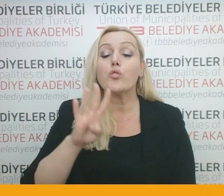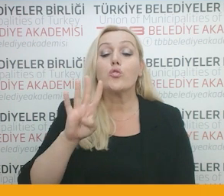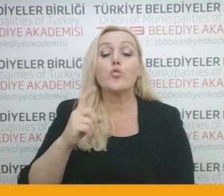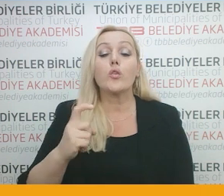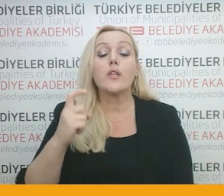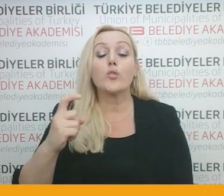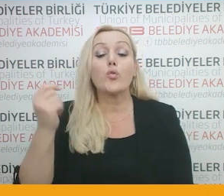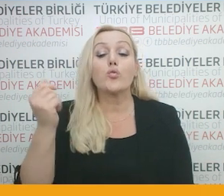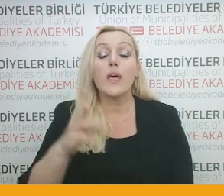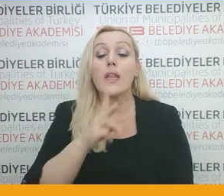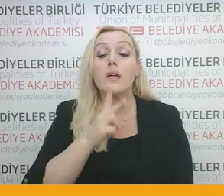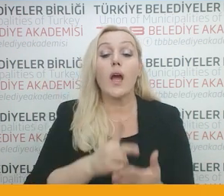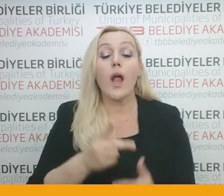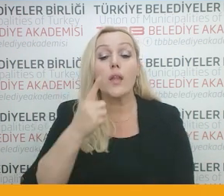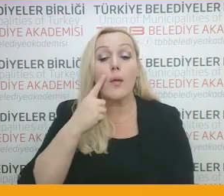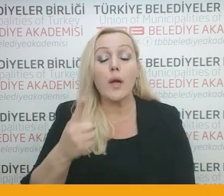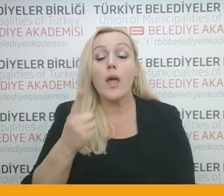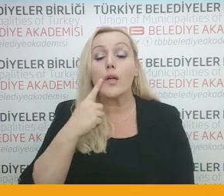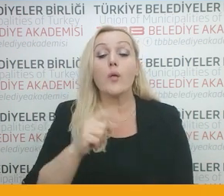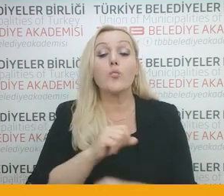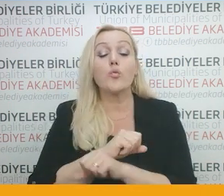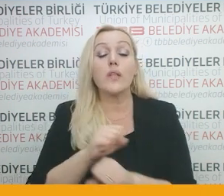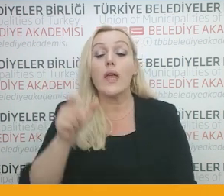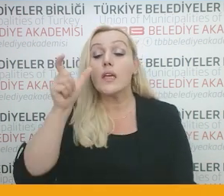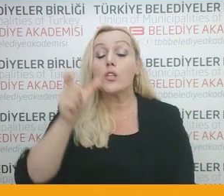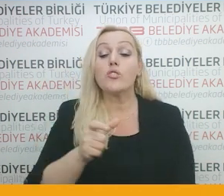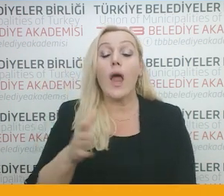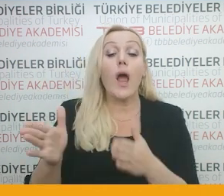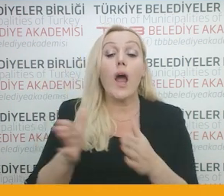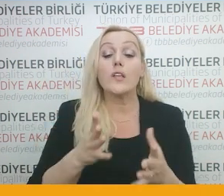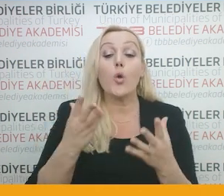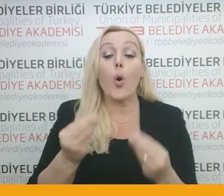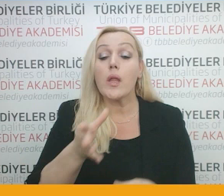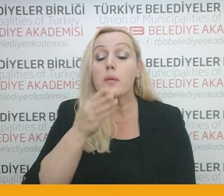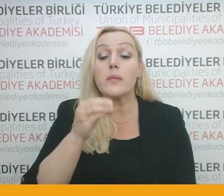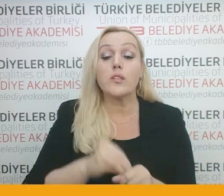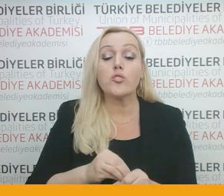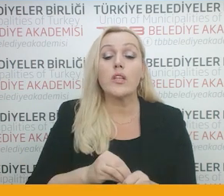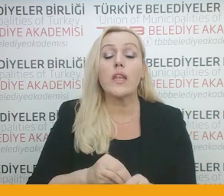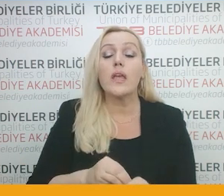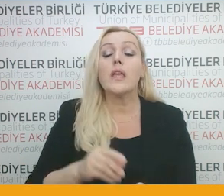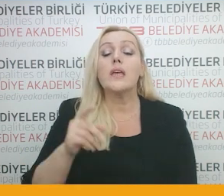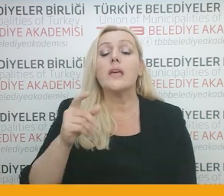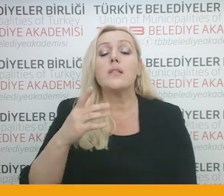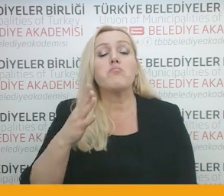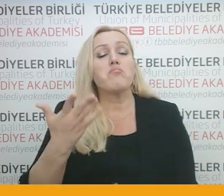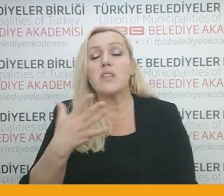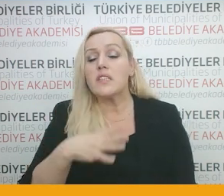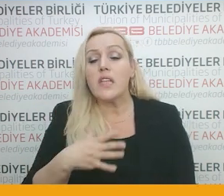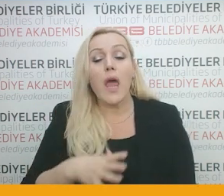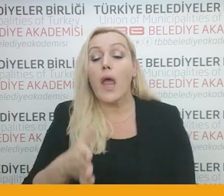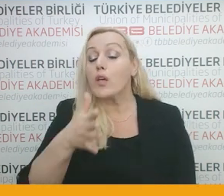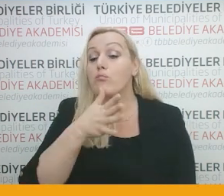karardan bakabilir. Kamu zararının kişiler açısından gerçekleşebilmesi için zararın kamu görevlerinin kasıt, kusur veya ihmallerinden